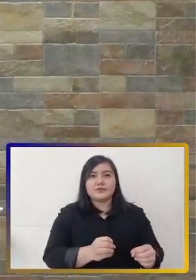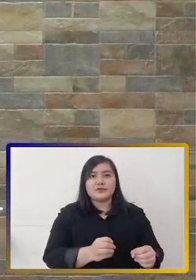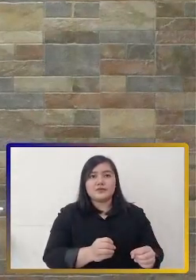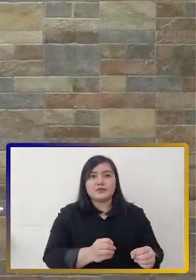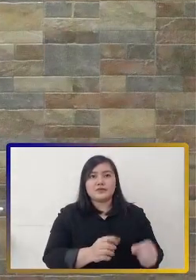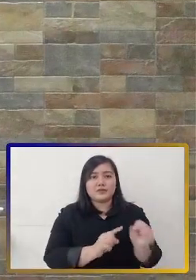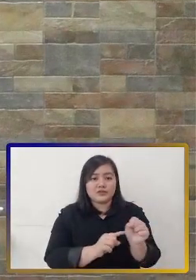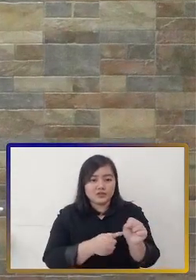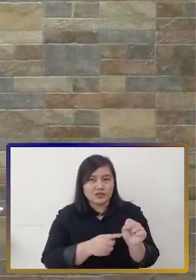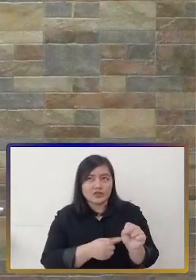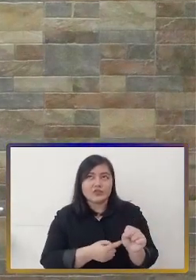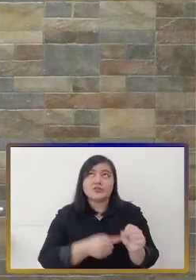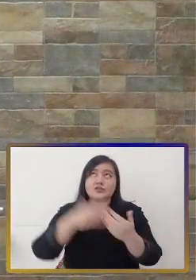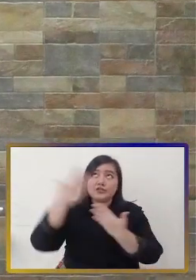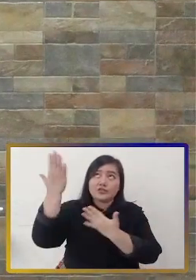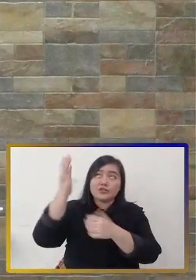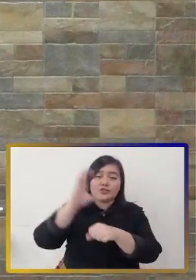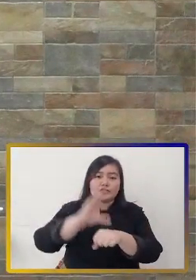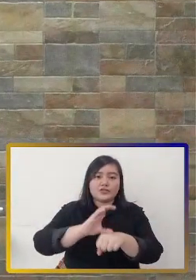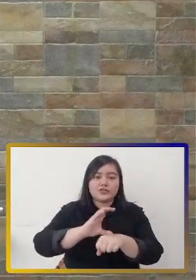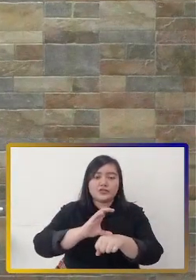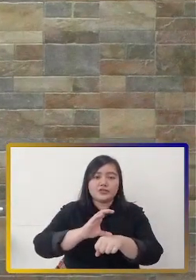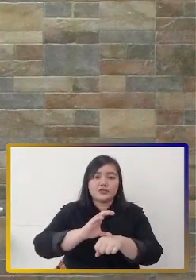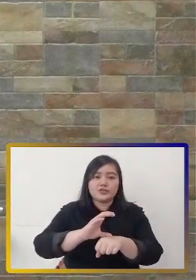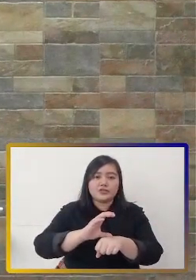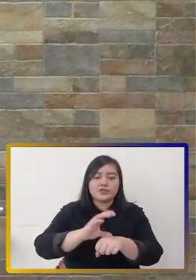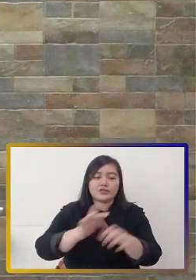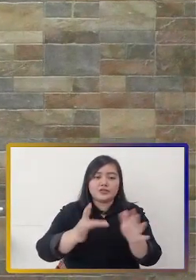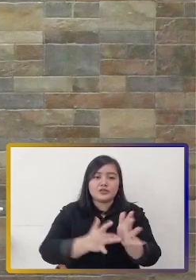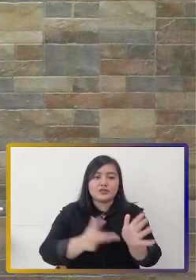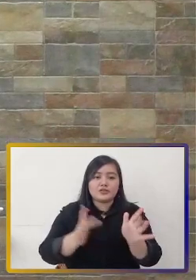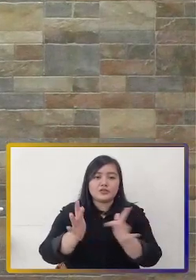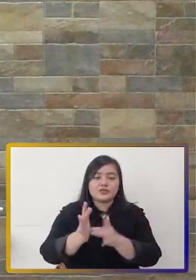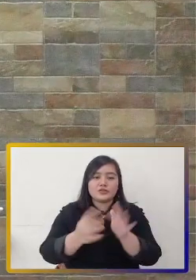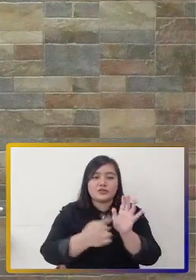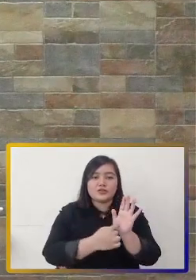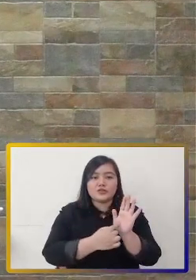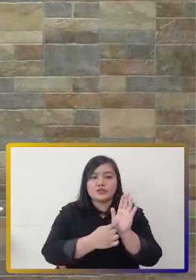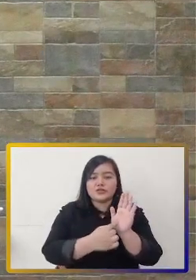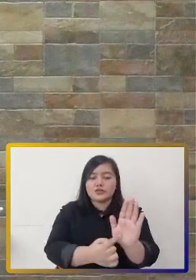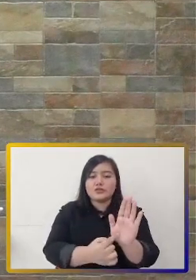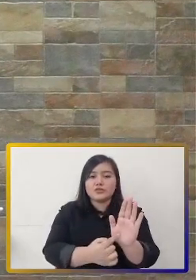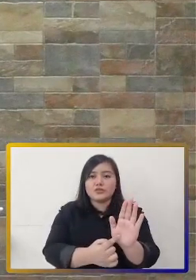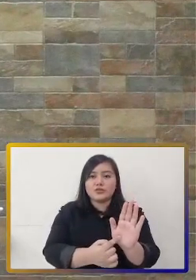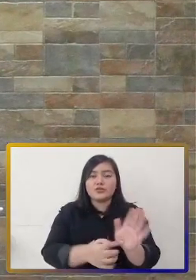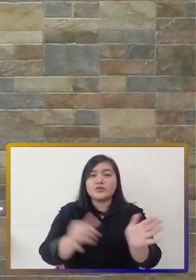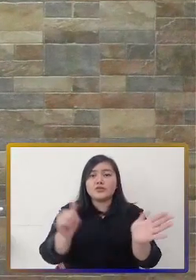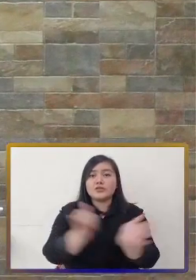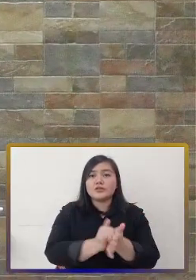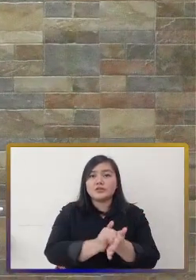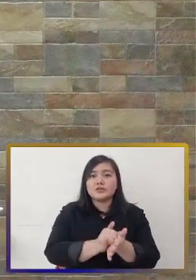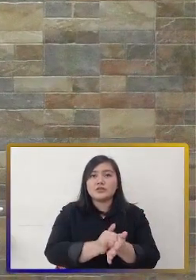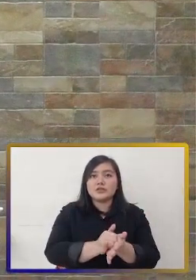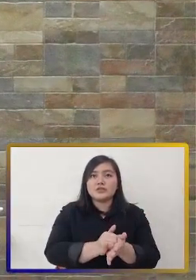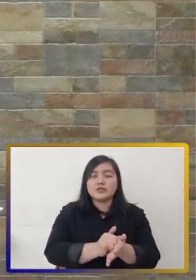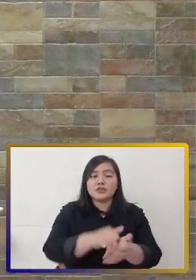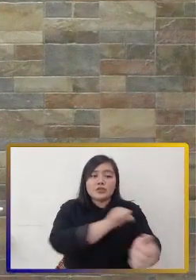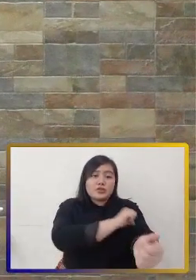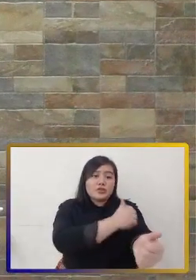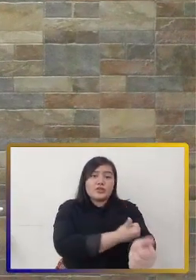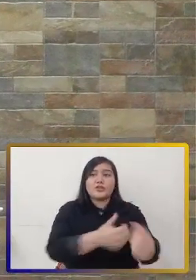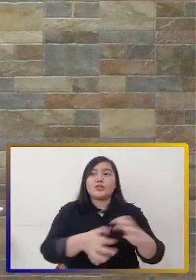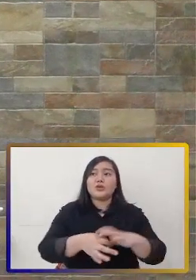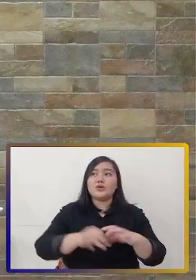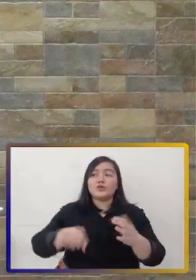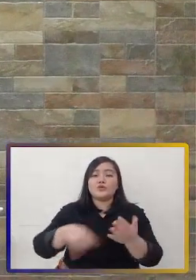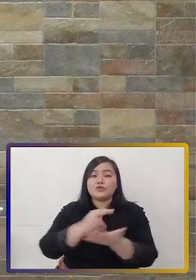His church, ipinakita niya ng Panginoon Hesukristo sa publiko na yung authority ni John the Baptist na nagmumula